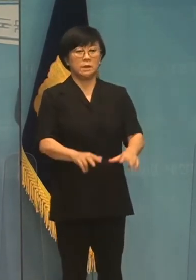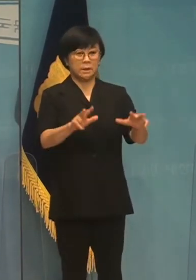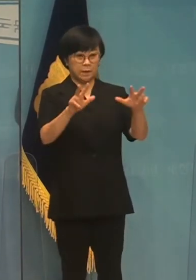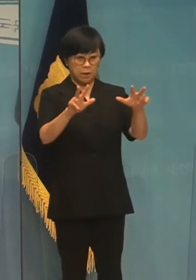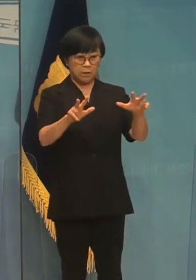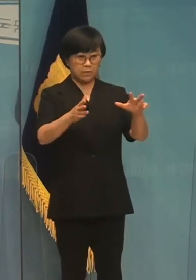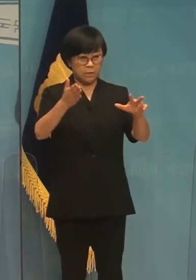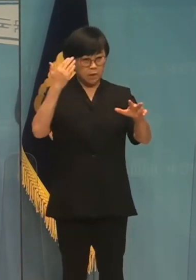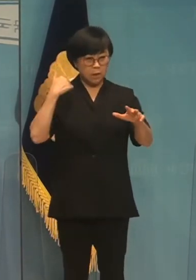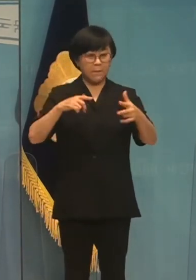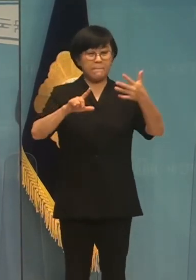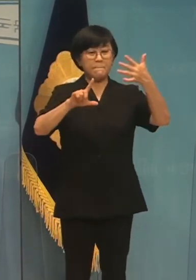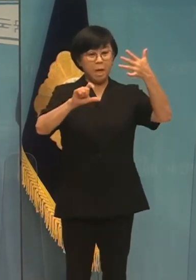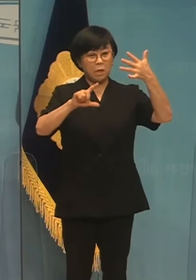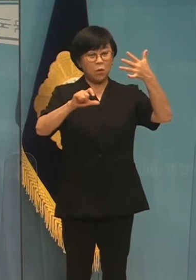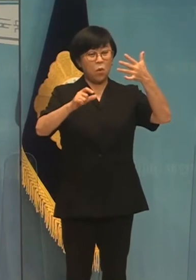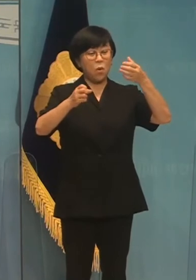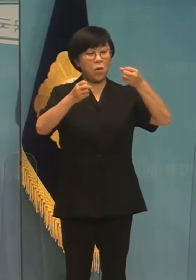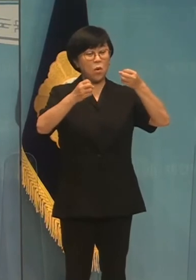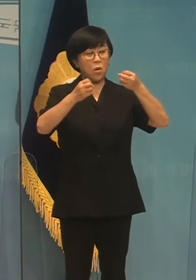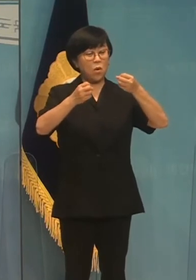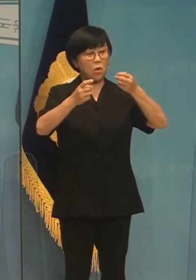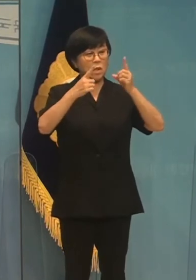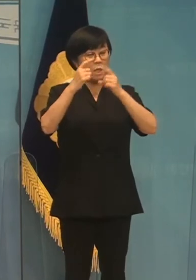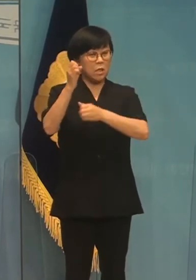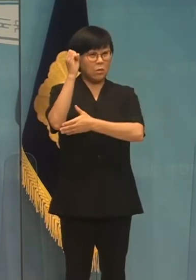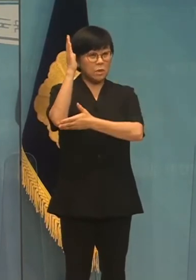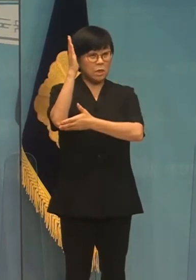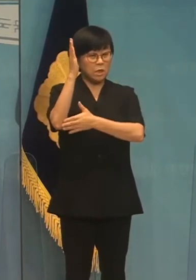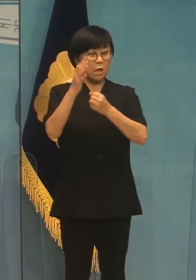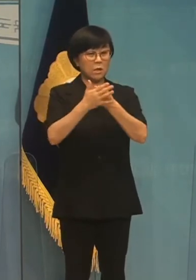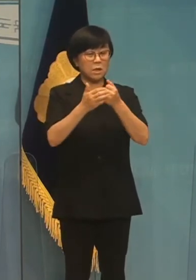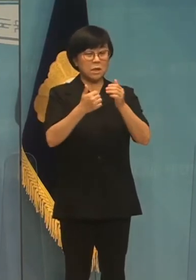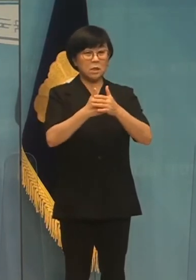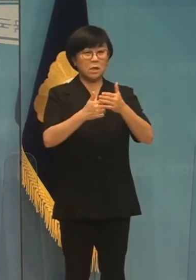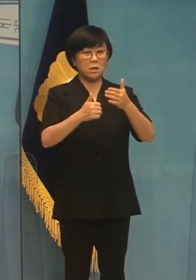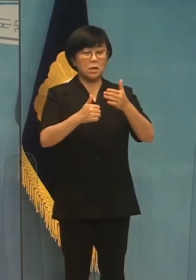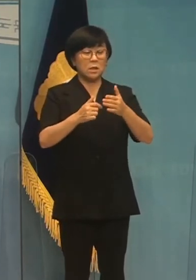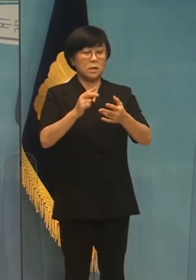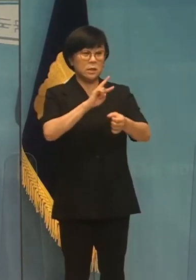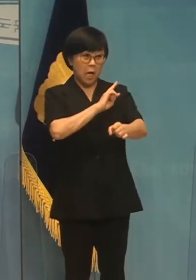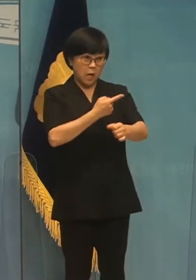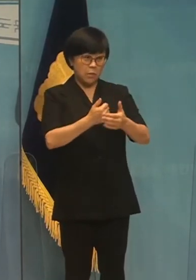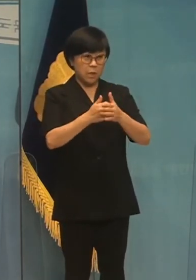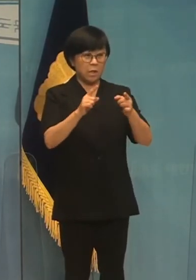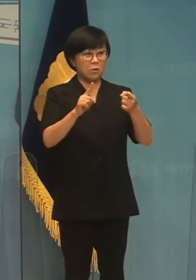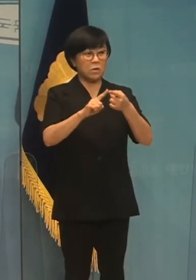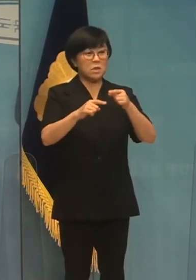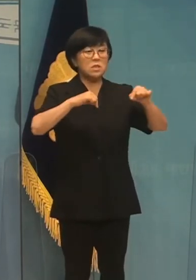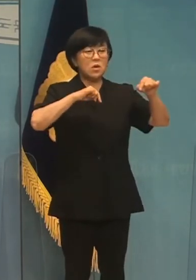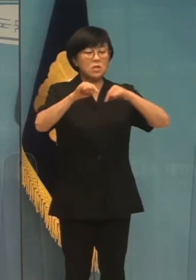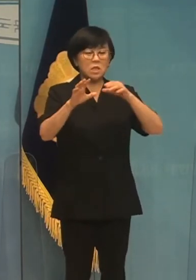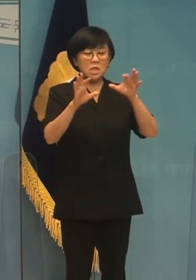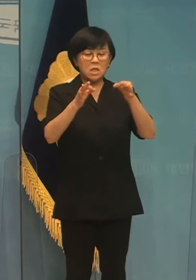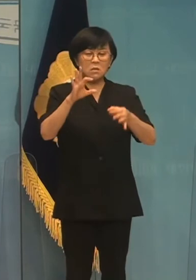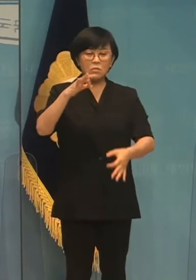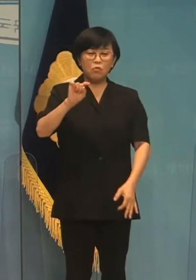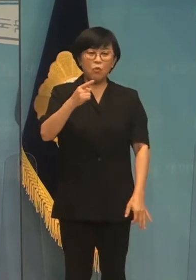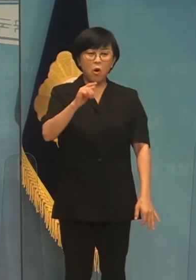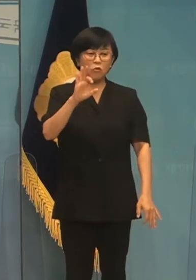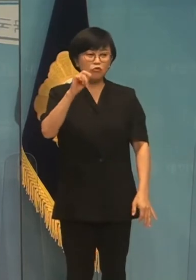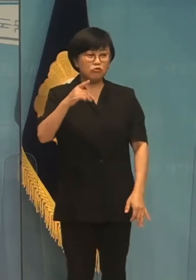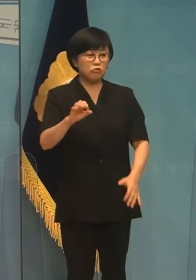지금 지난 광복절 기념식에서 행한 사이비 정치 김원웅